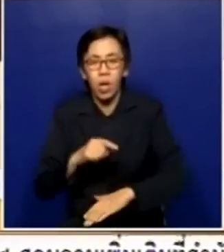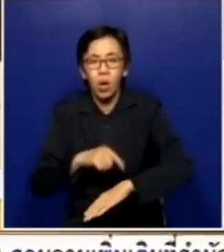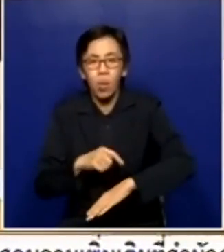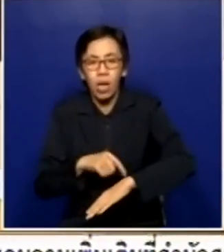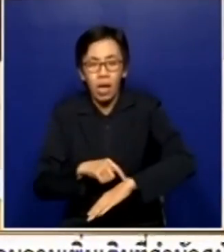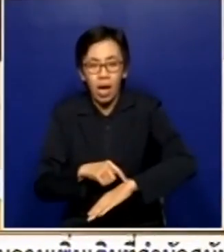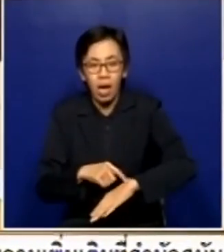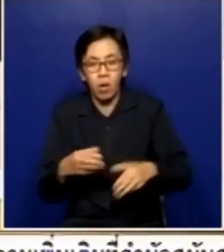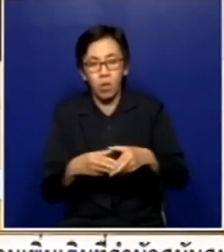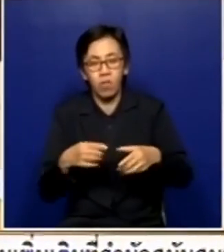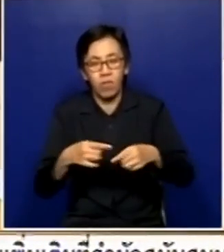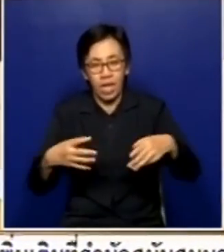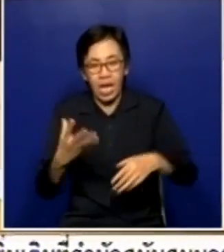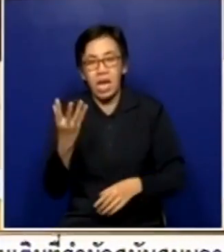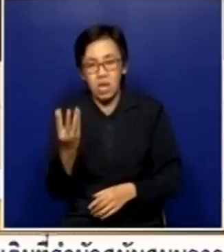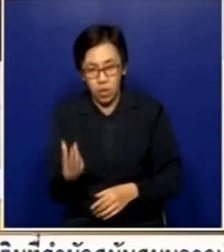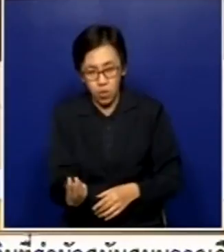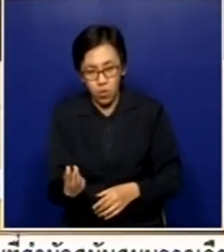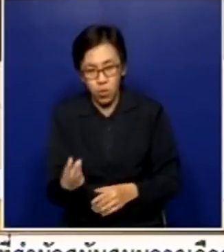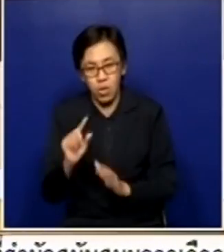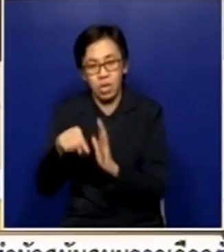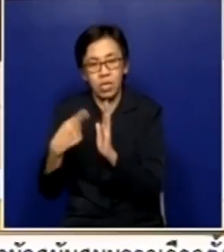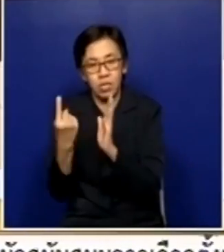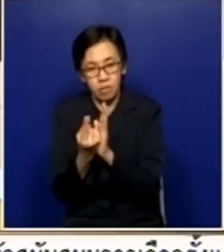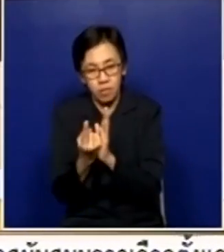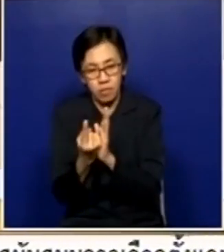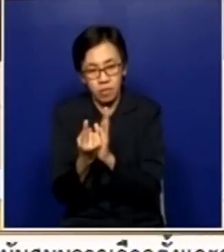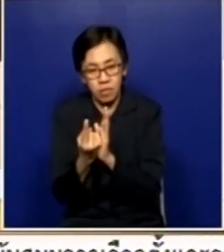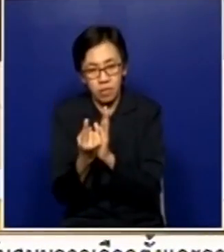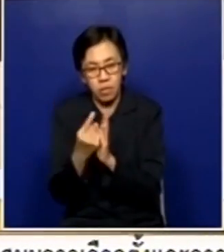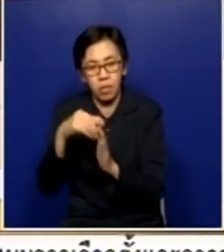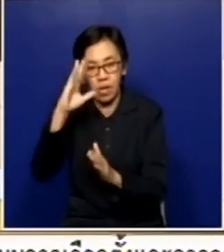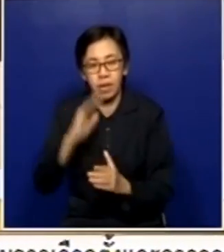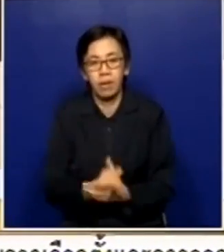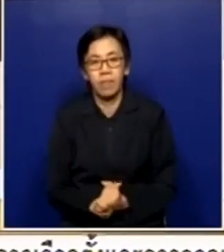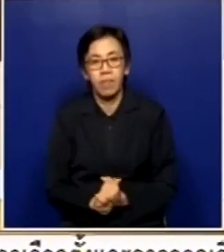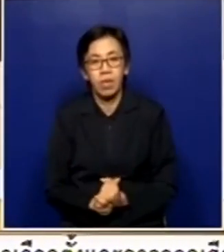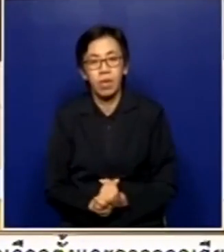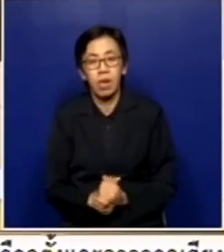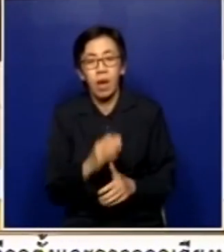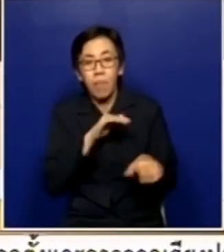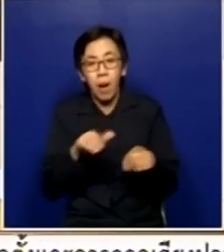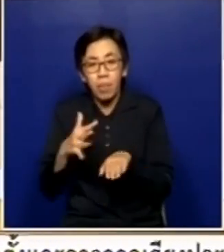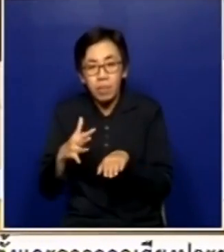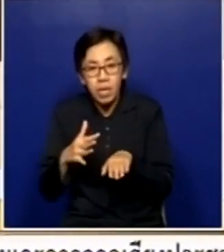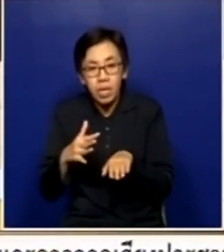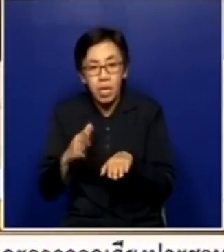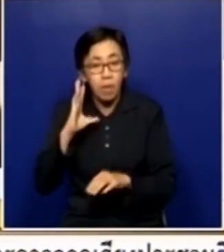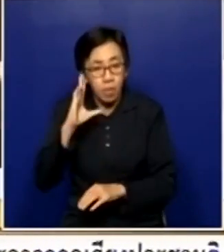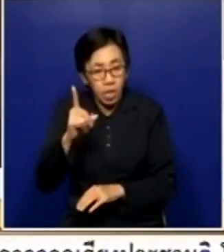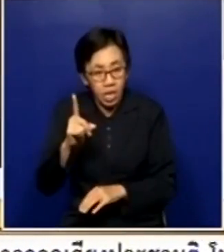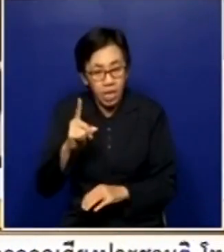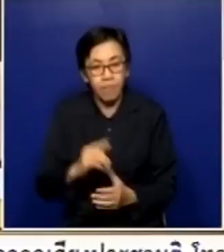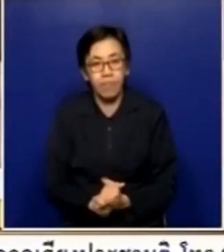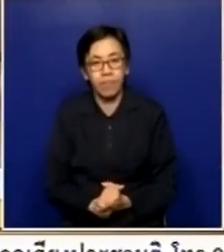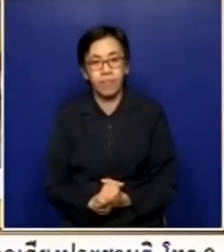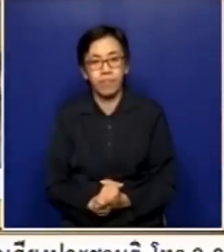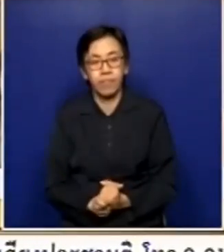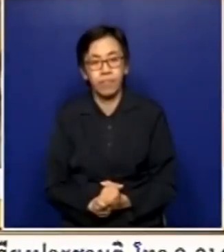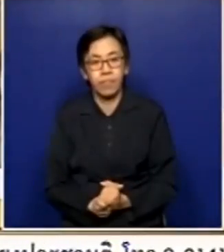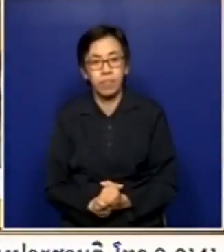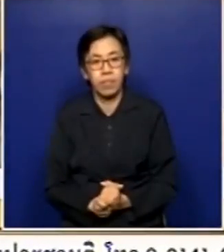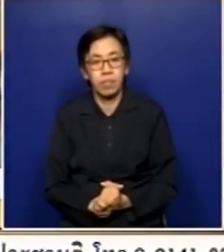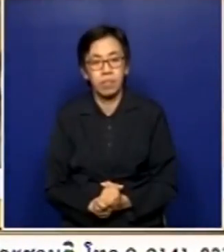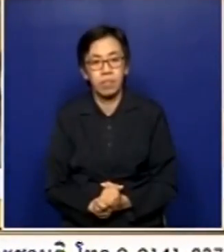ของฝ่ายค้าน 1ชั่วโมงเศษนะครับถ้าไม่พร้อมผมก็ชอบไปวันพรุ่งนี้ก็อยากรัก